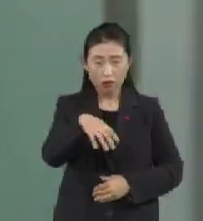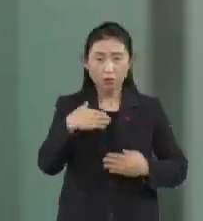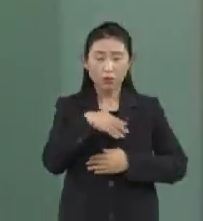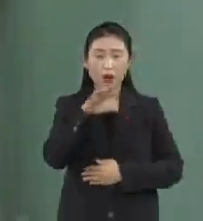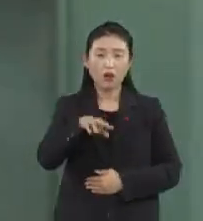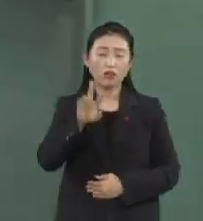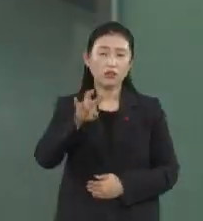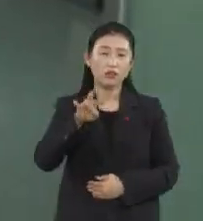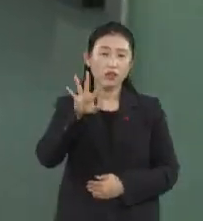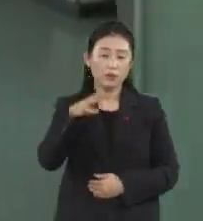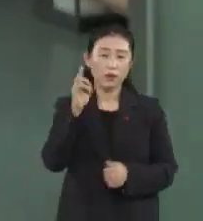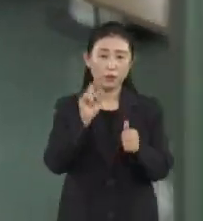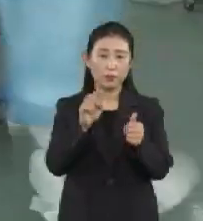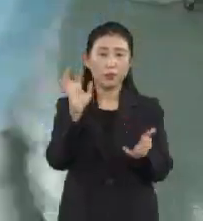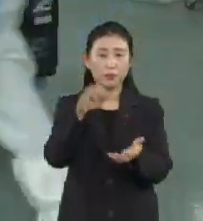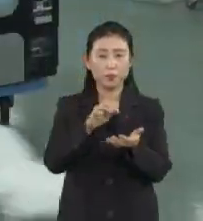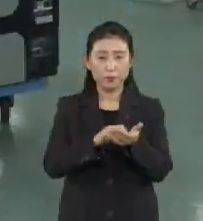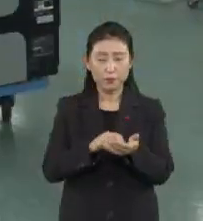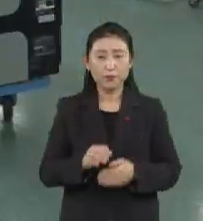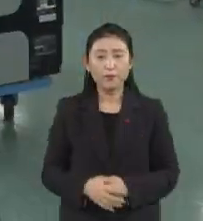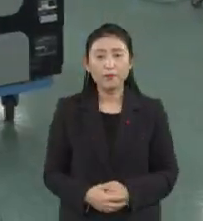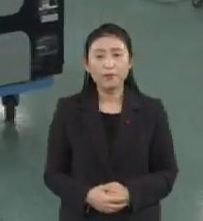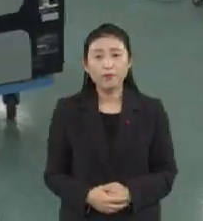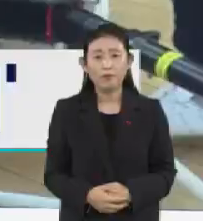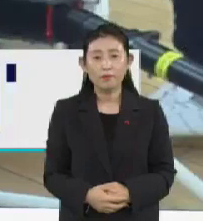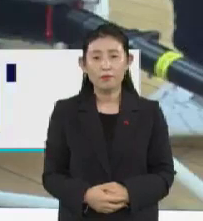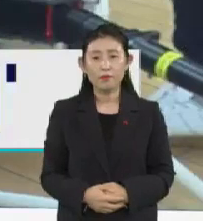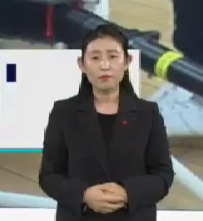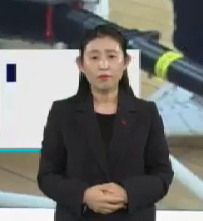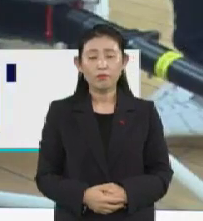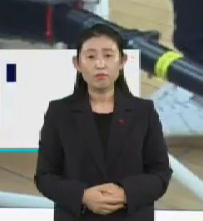누적 34명이 감염됐습니다.